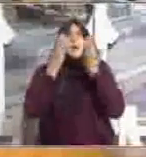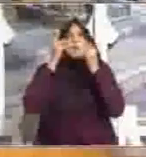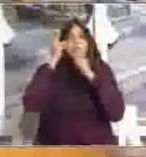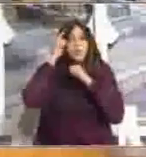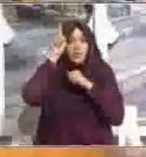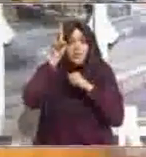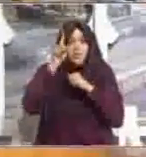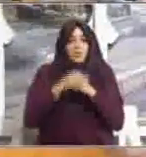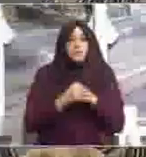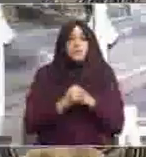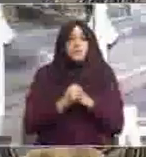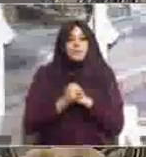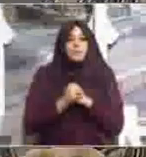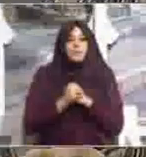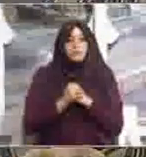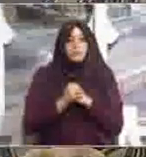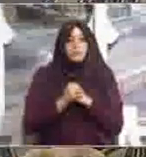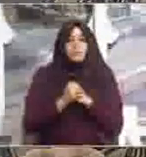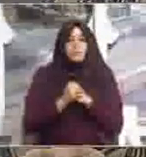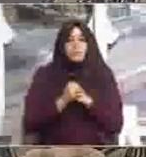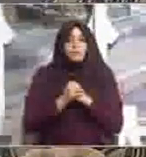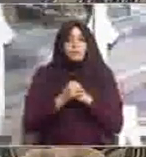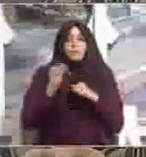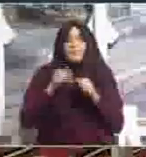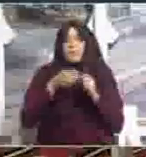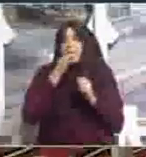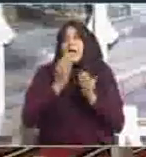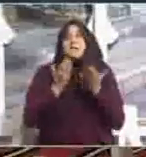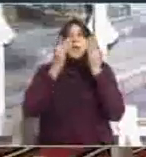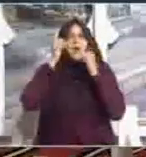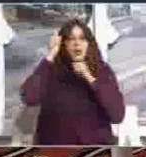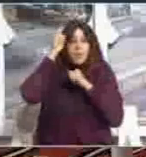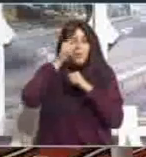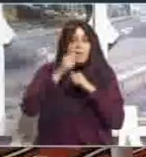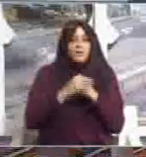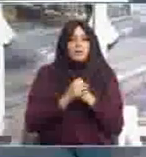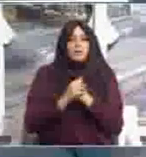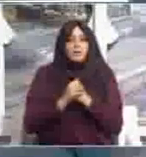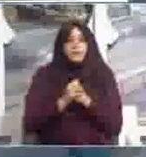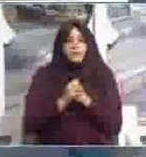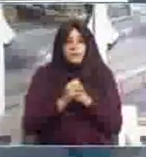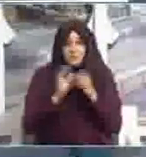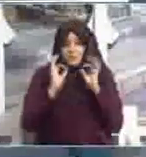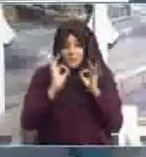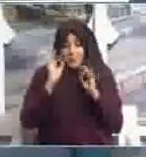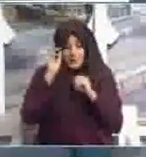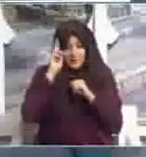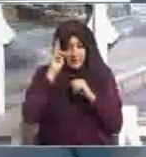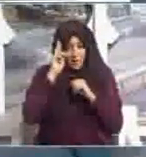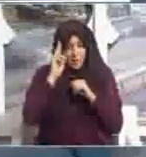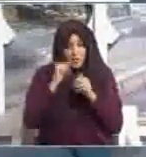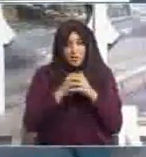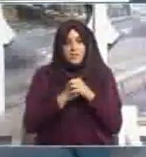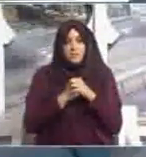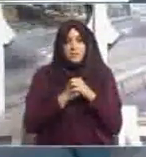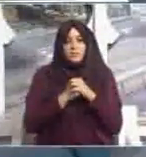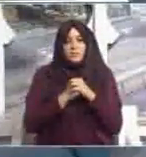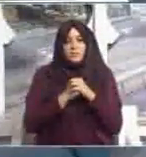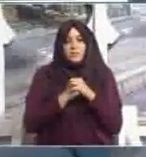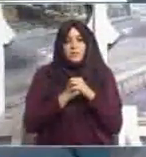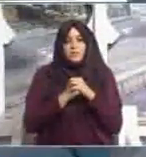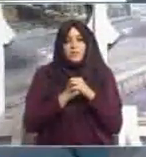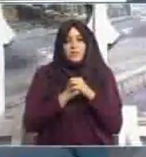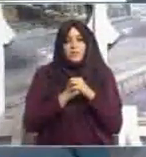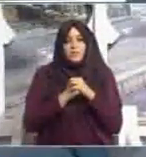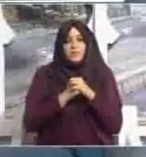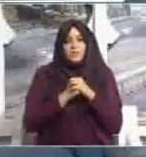رفعتها لربي. ايه هذه شكوى معناتها من ردة السماء. ايه هل لها الحق في أن تشكو هي الشكوى هذه؟ فيعني المسلمون